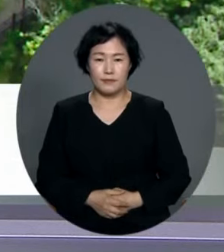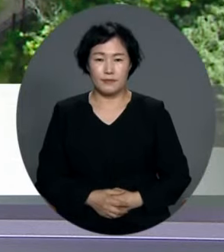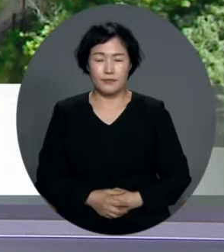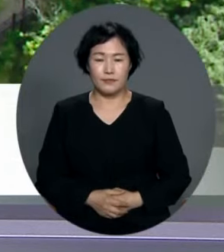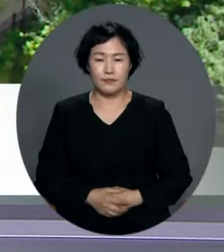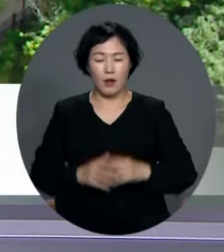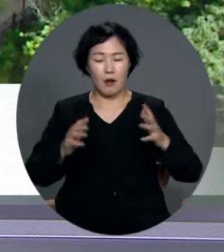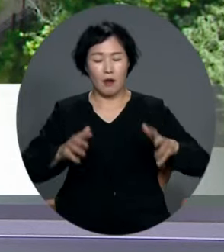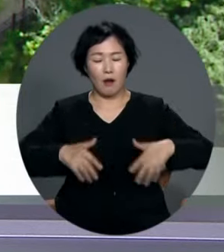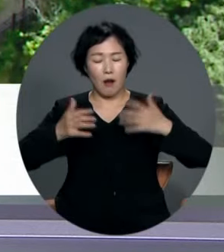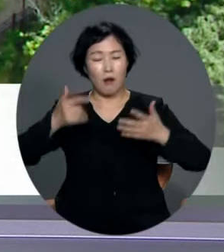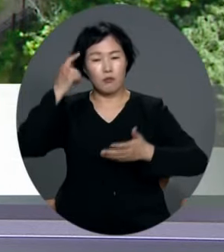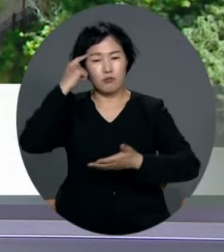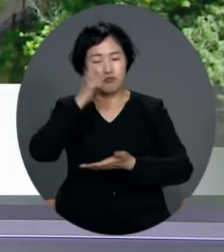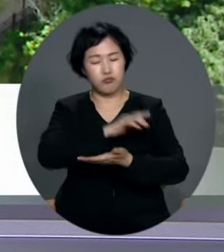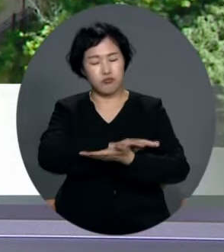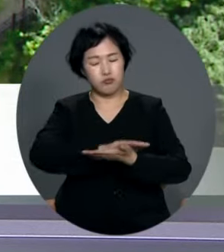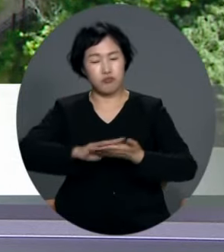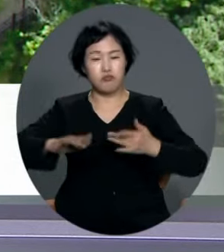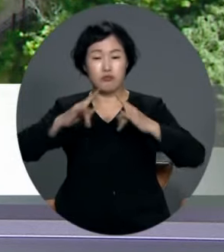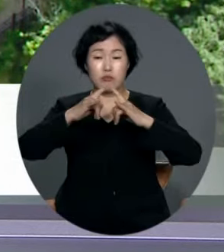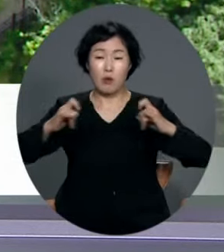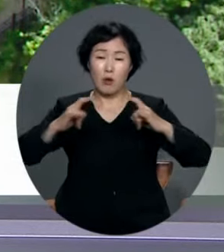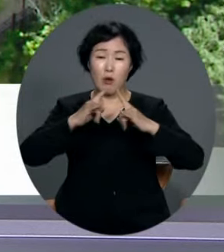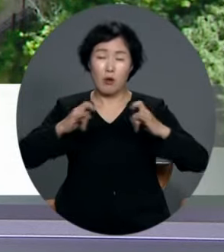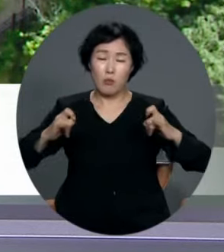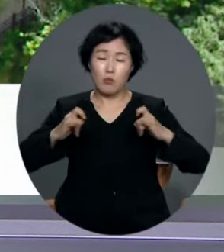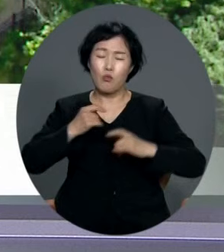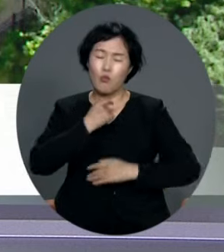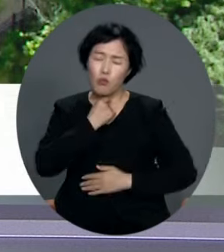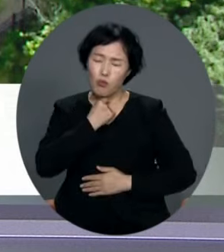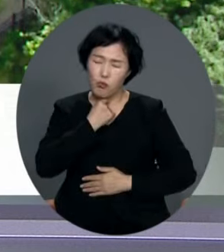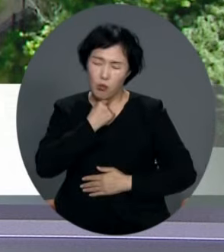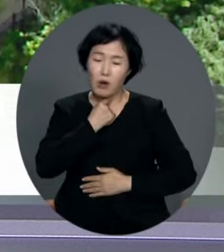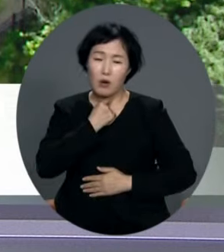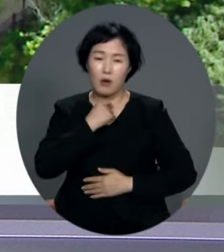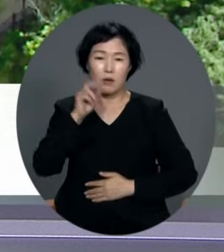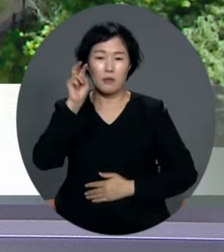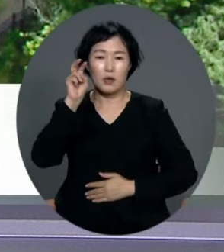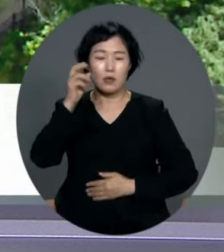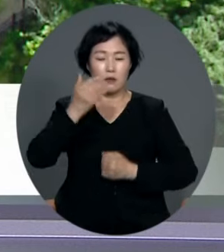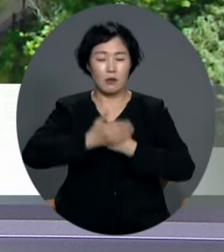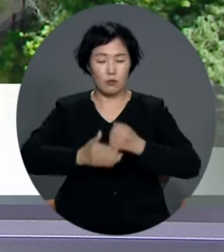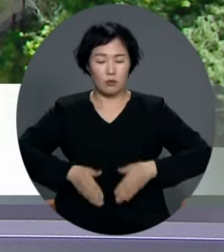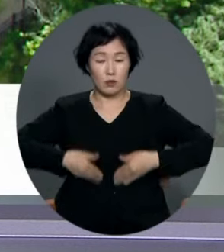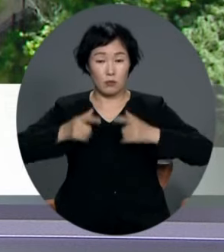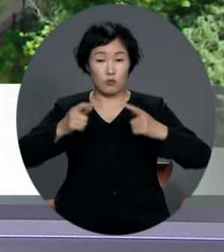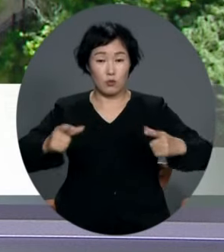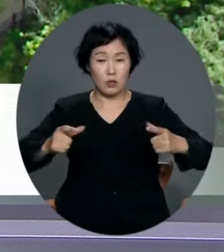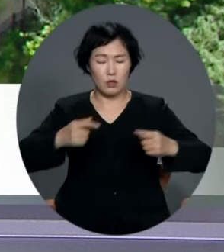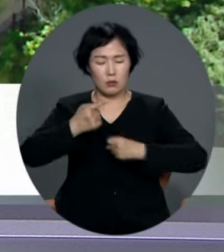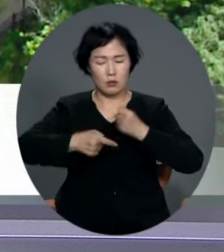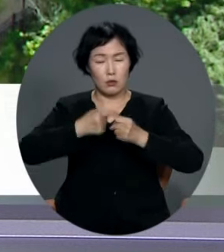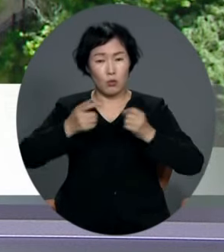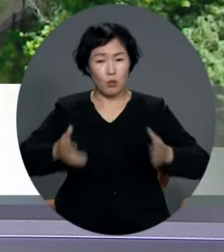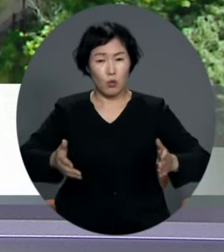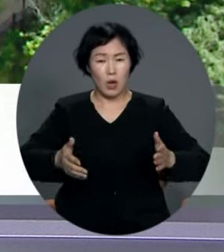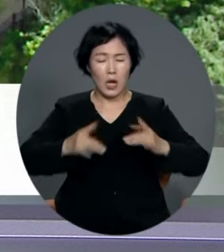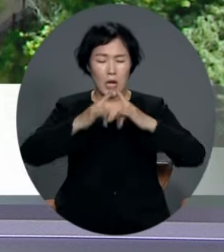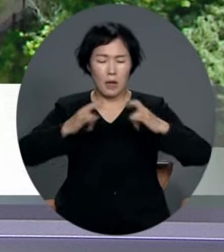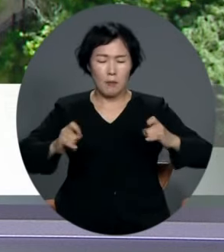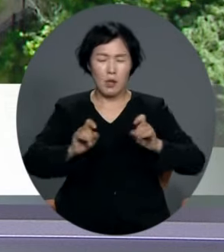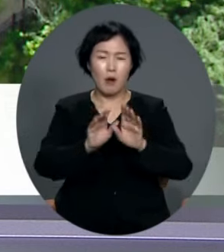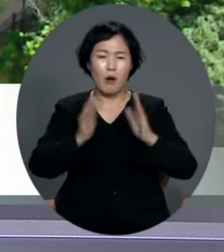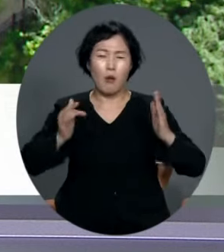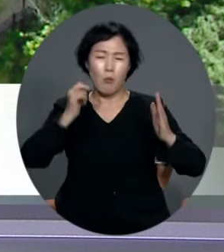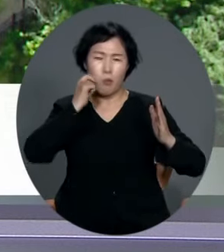선선한 가을 날씨가 이어지면서 캠핑하시는 분들 많으실 텐데요. 대구 남구에는 1년 넘게 문을 열지 못하는